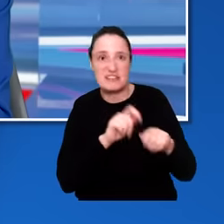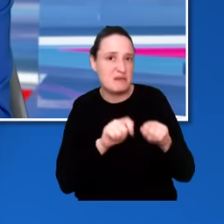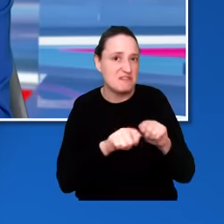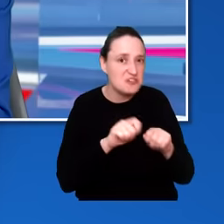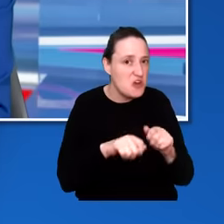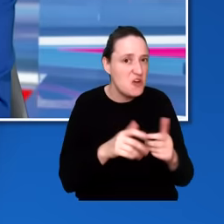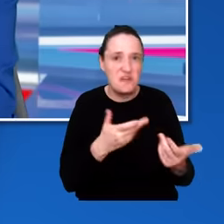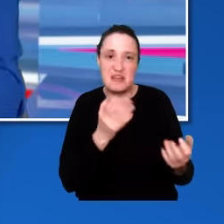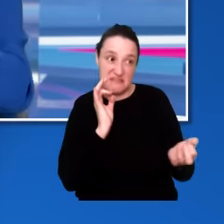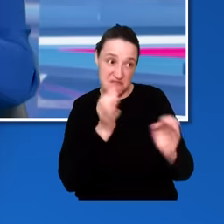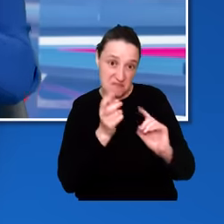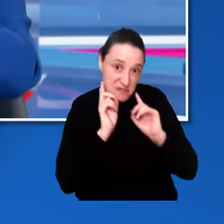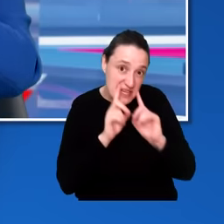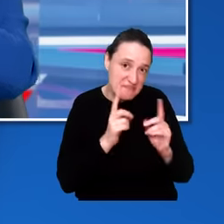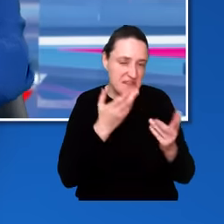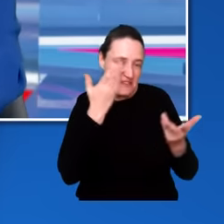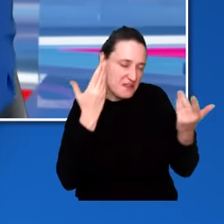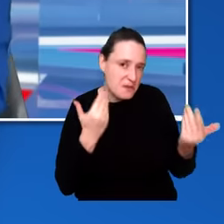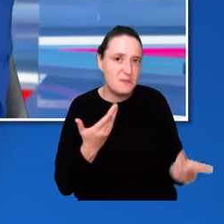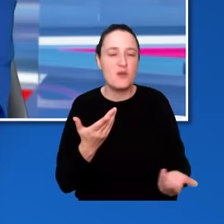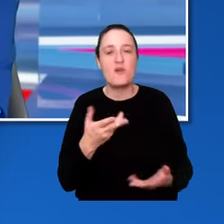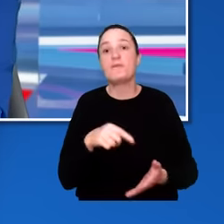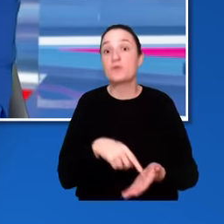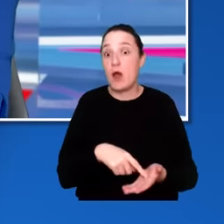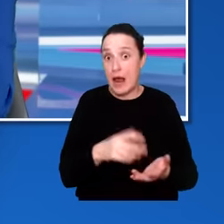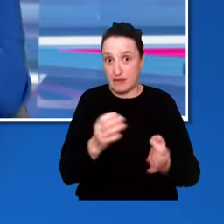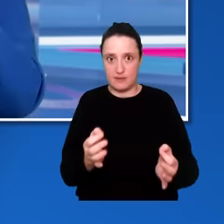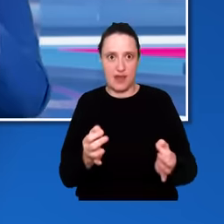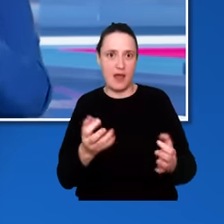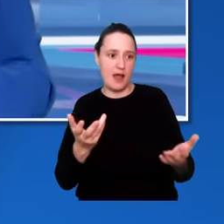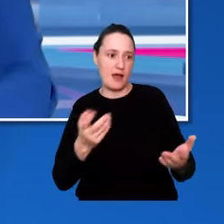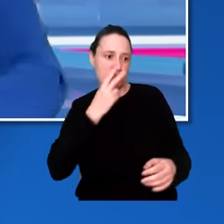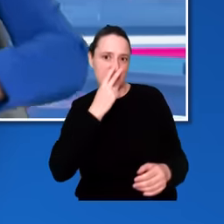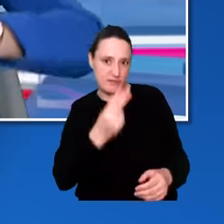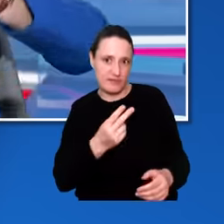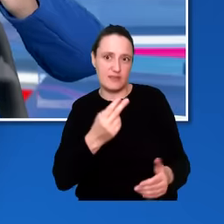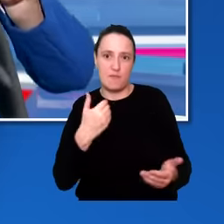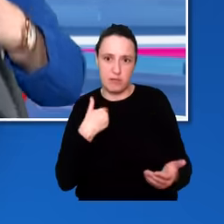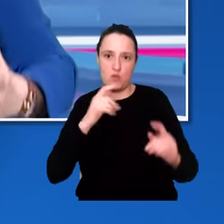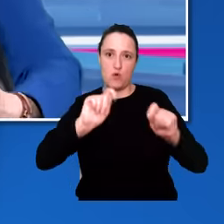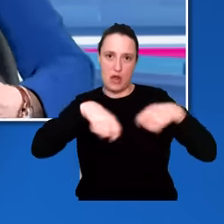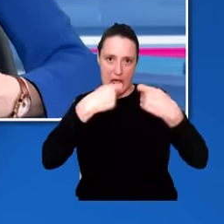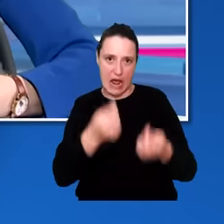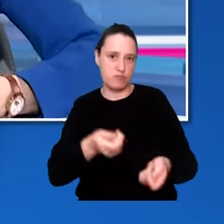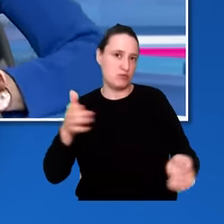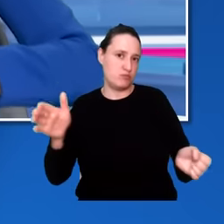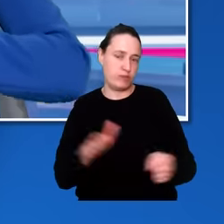niepotwierdzone informacje, no ale jeżeli już jest mowa o tym, że został zamówiony raport w jakiejś firmie amerykańskiej i że